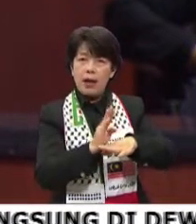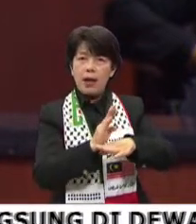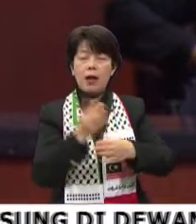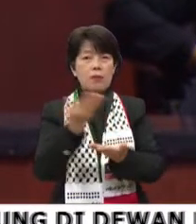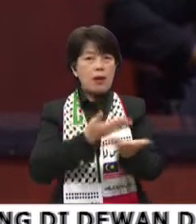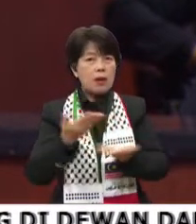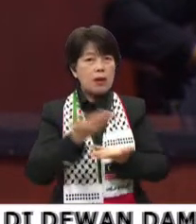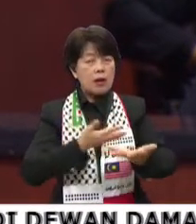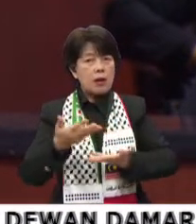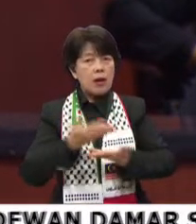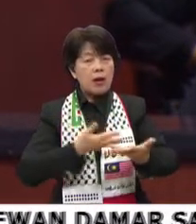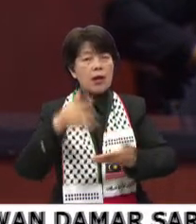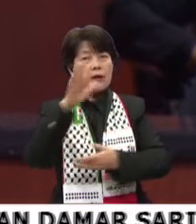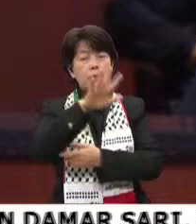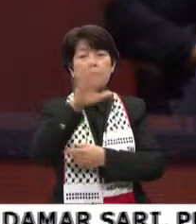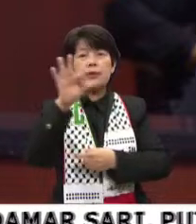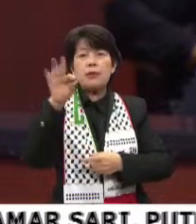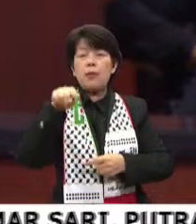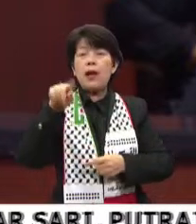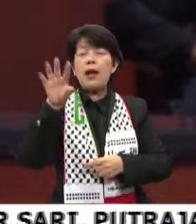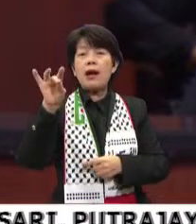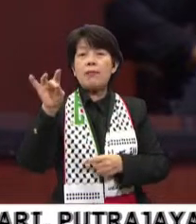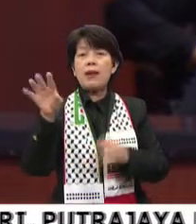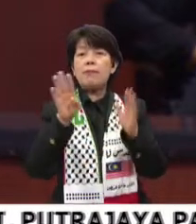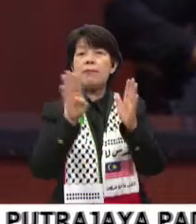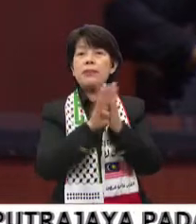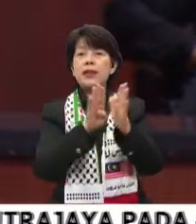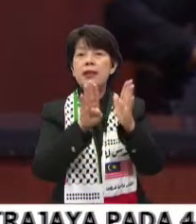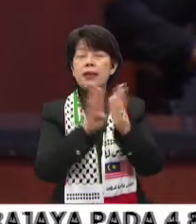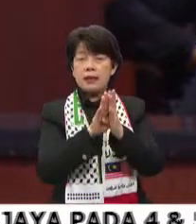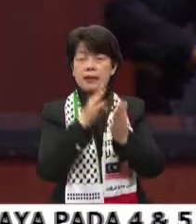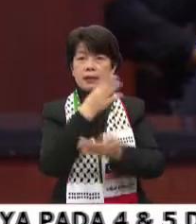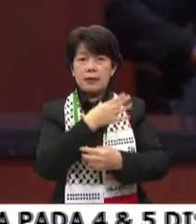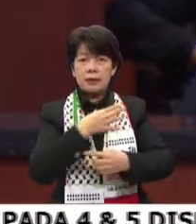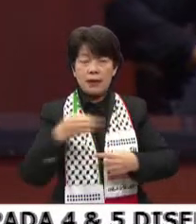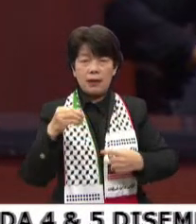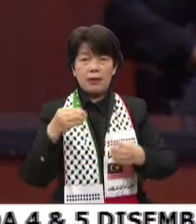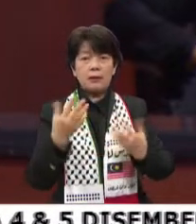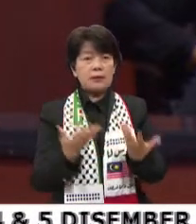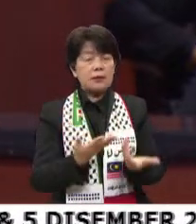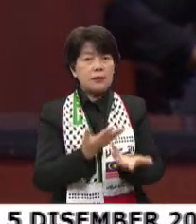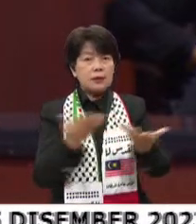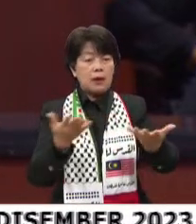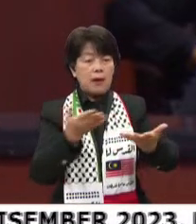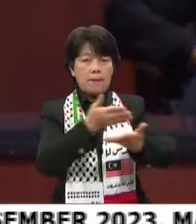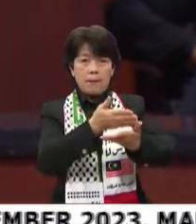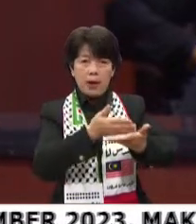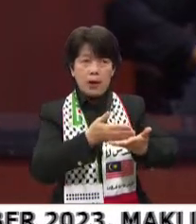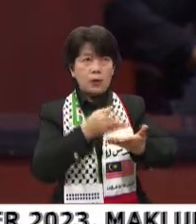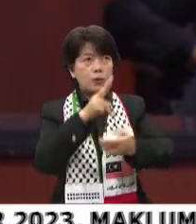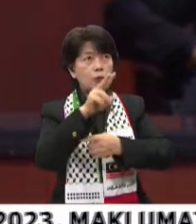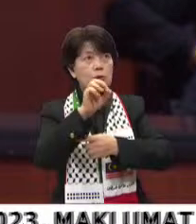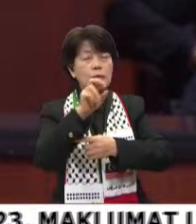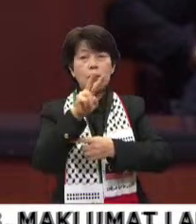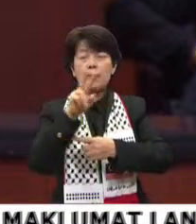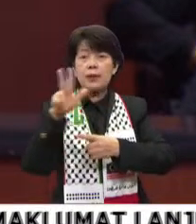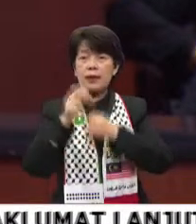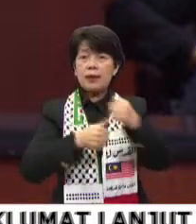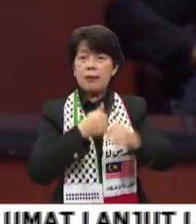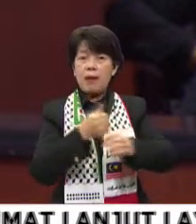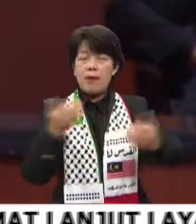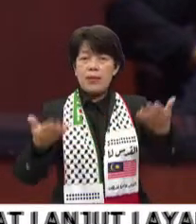sebanyak 59.8 bilion pada separuh pertama tahun 2023